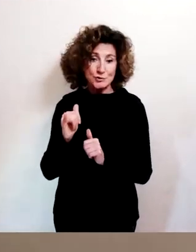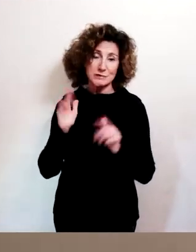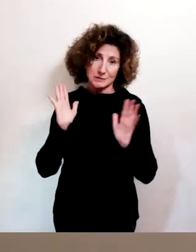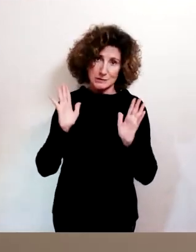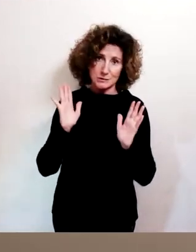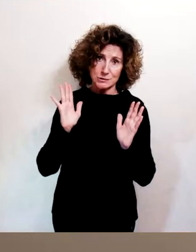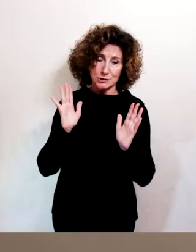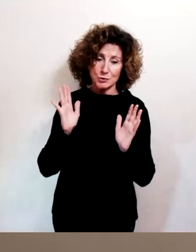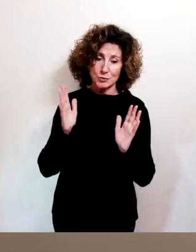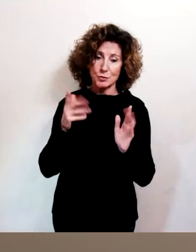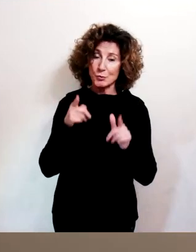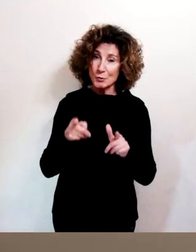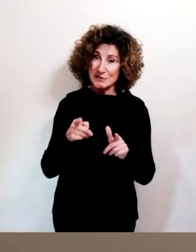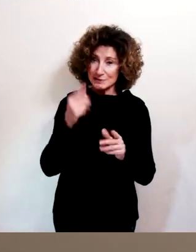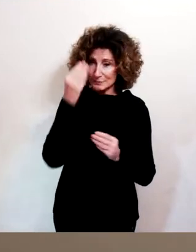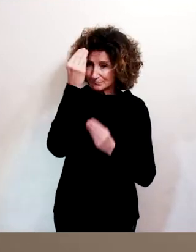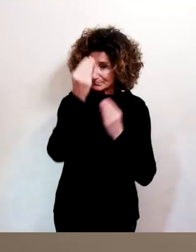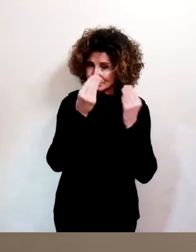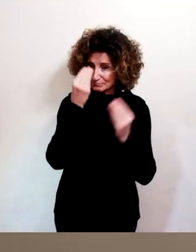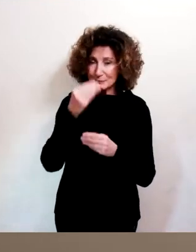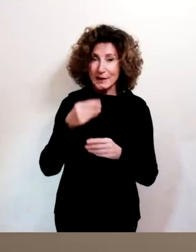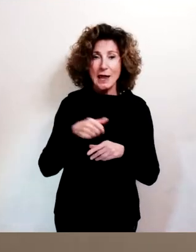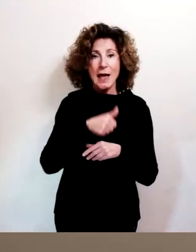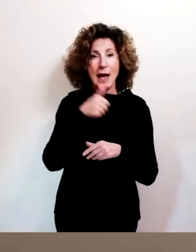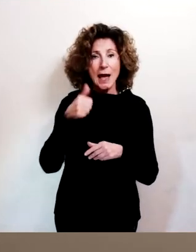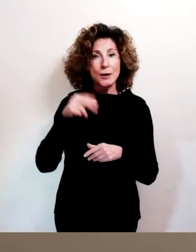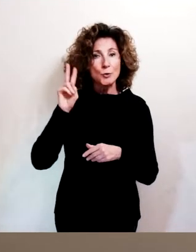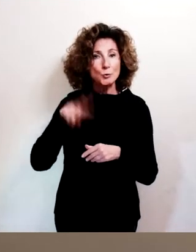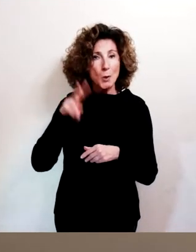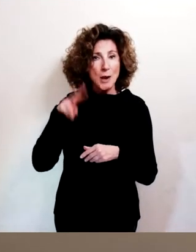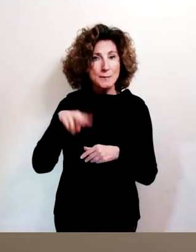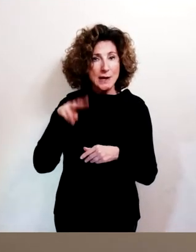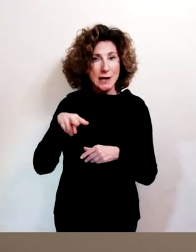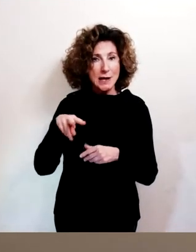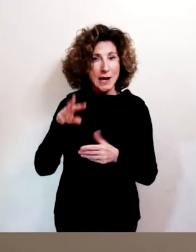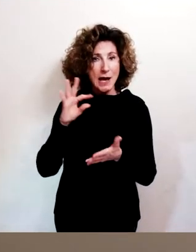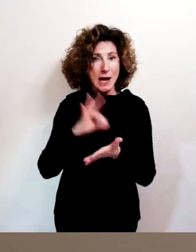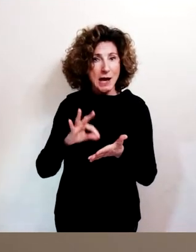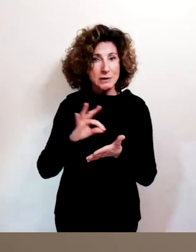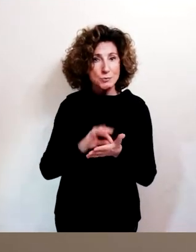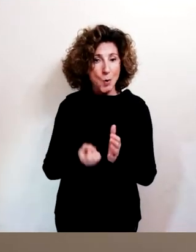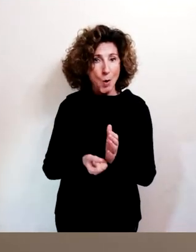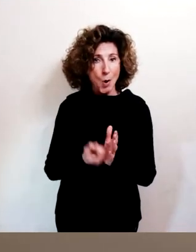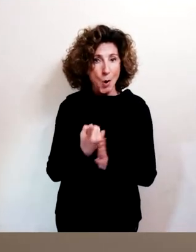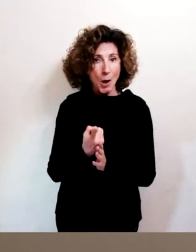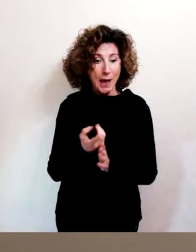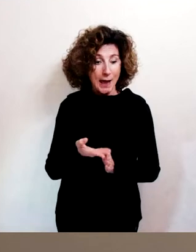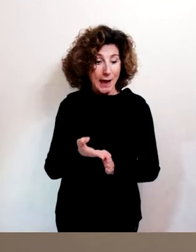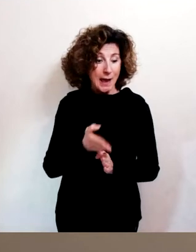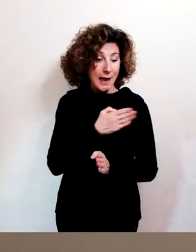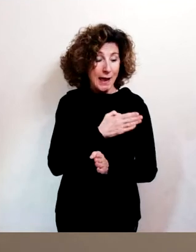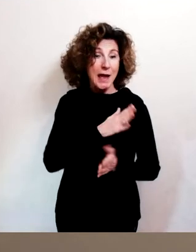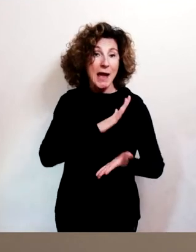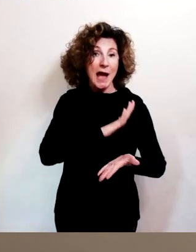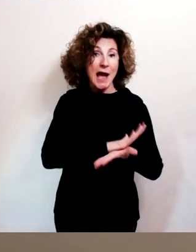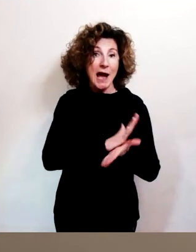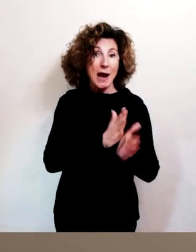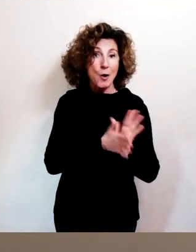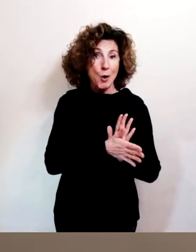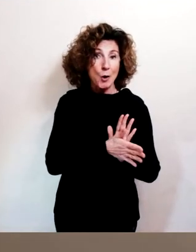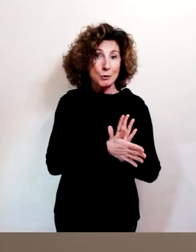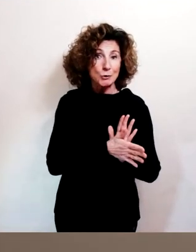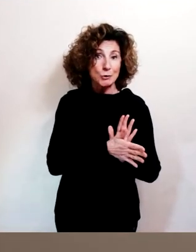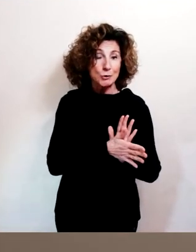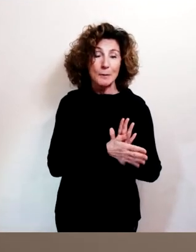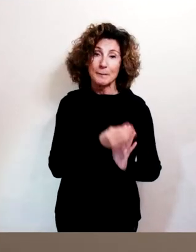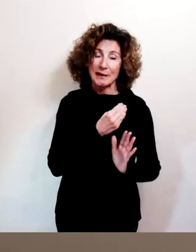questa configurazione è stata pensata nel 2000 e la scuola nasce a seguito di una convenzione perché